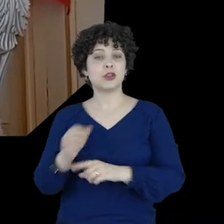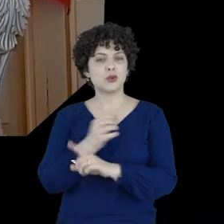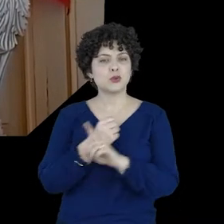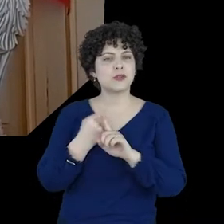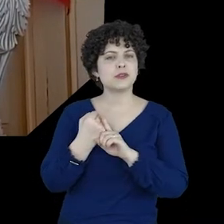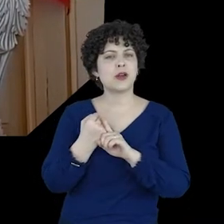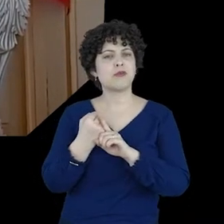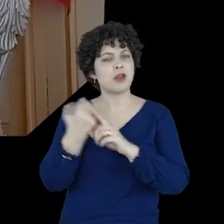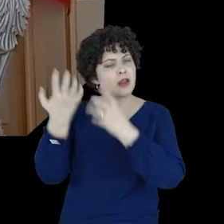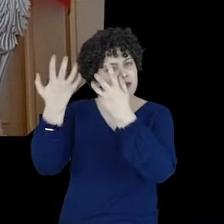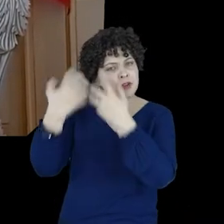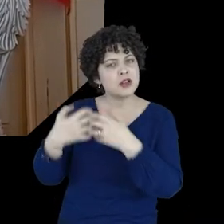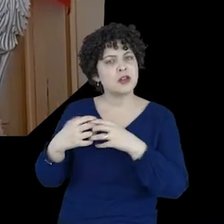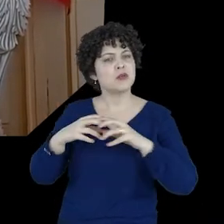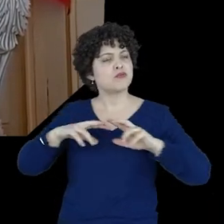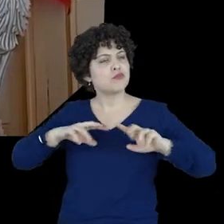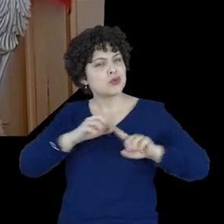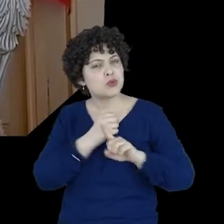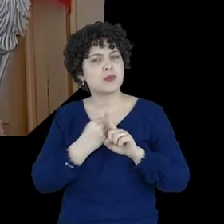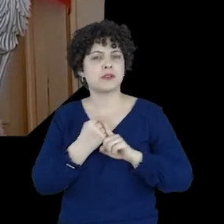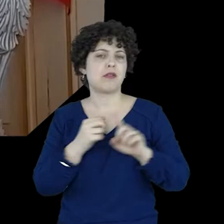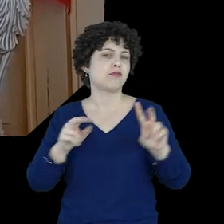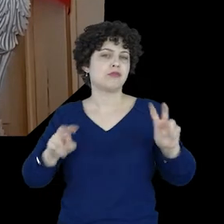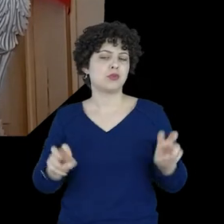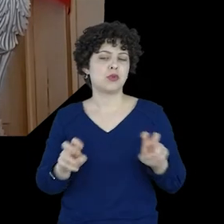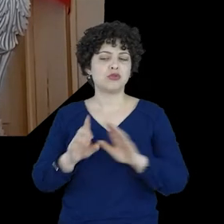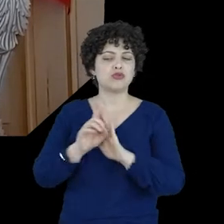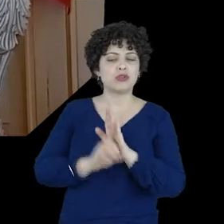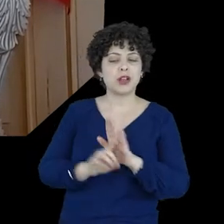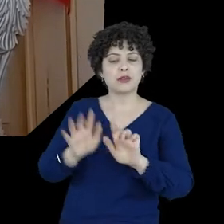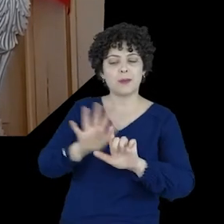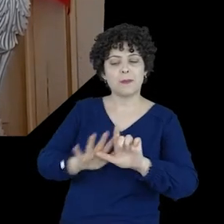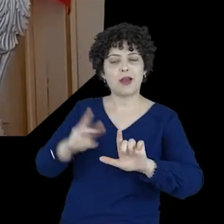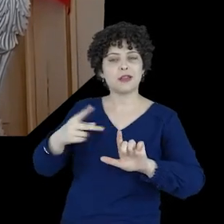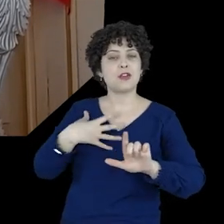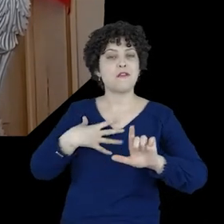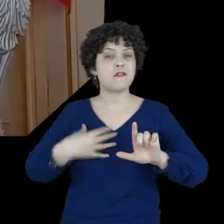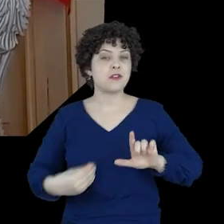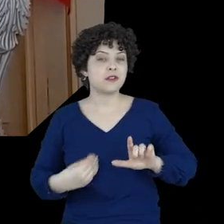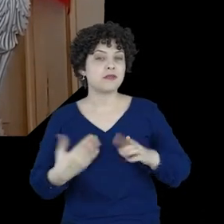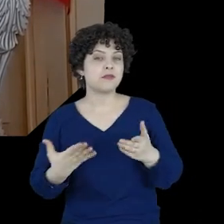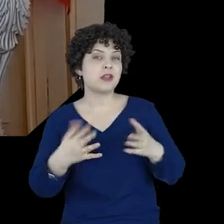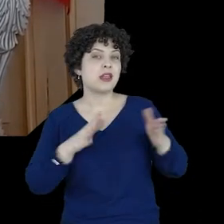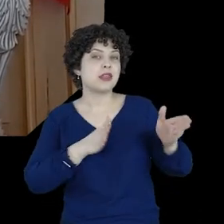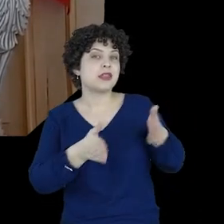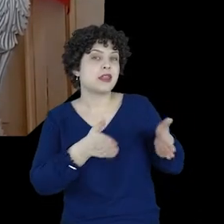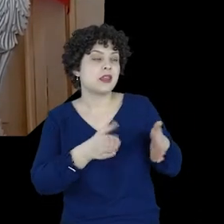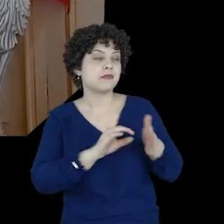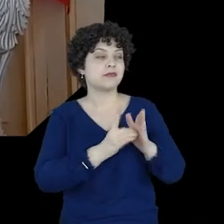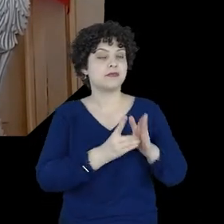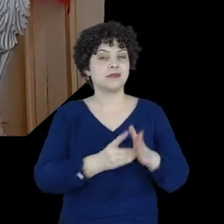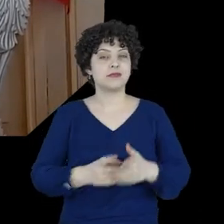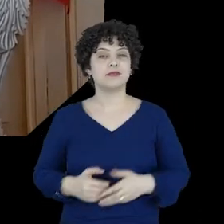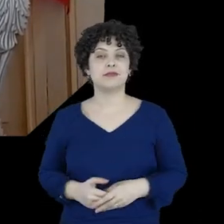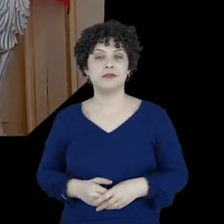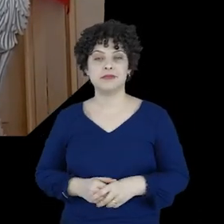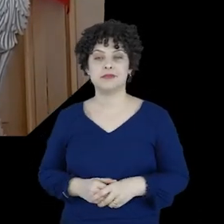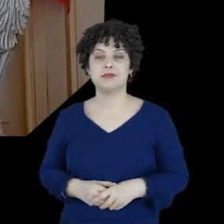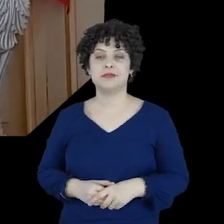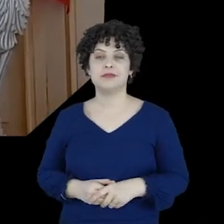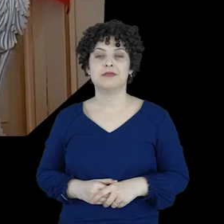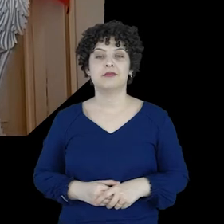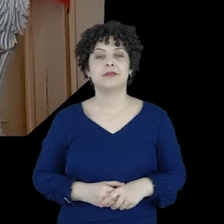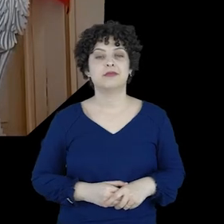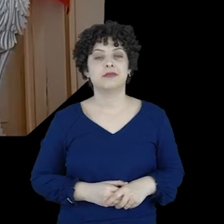sociétale sur cette question qui est quel droit à l'image pour nos enfants à